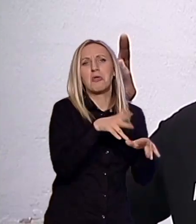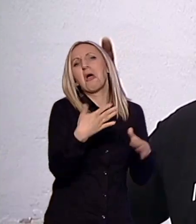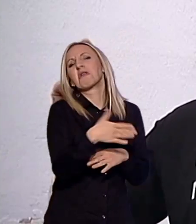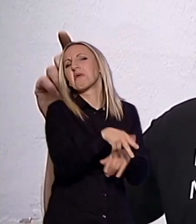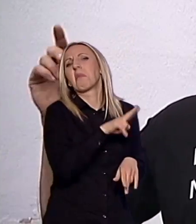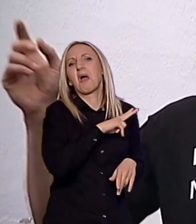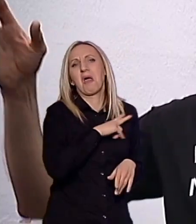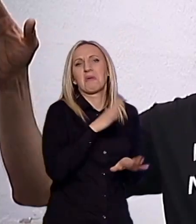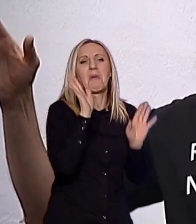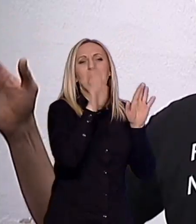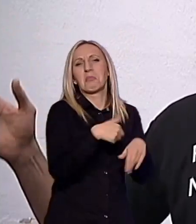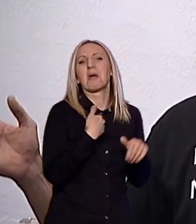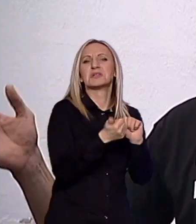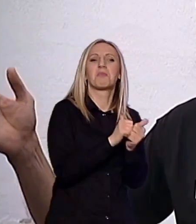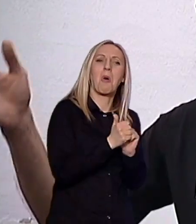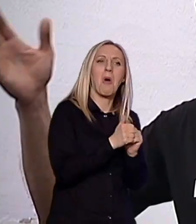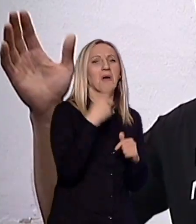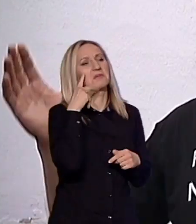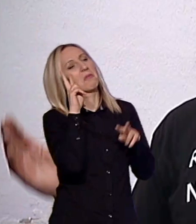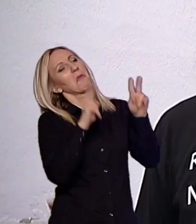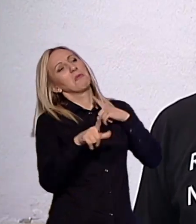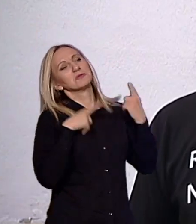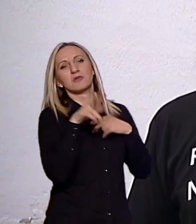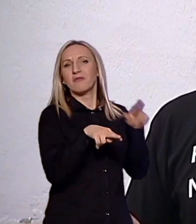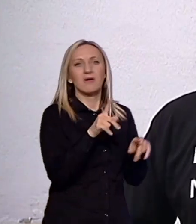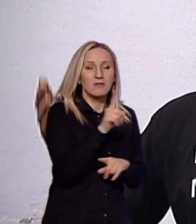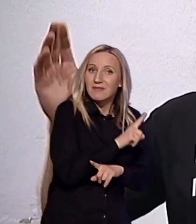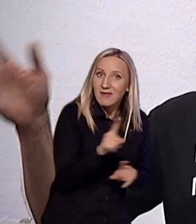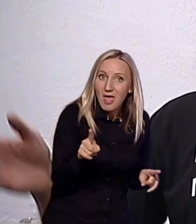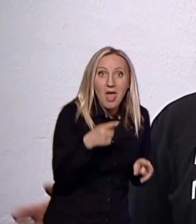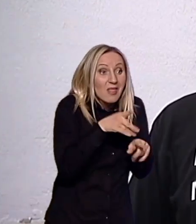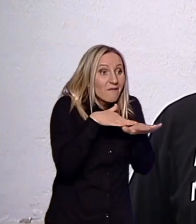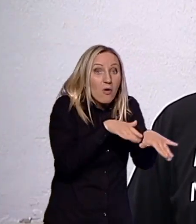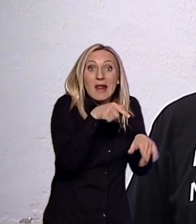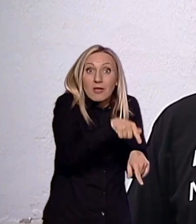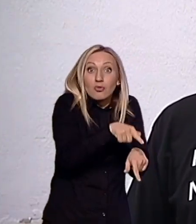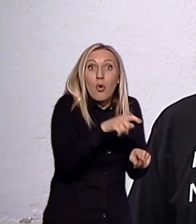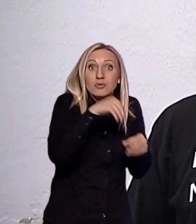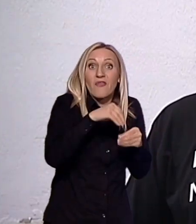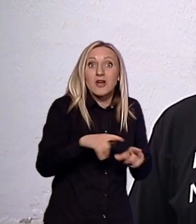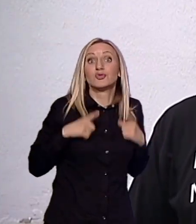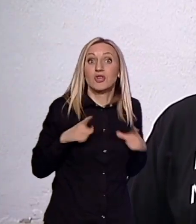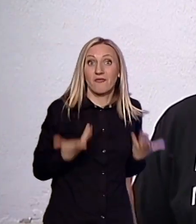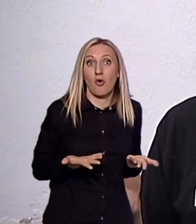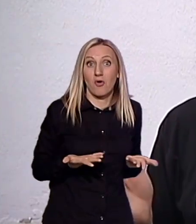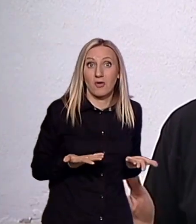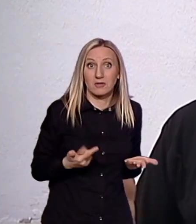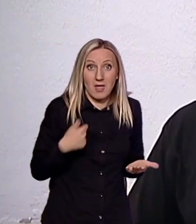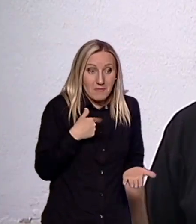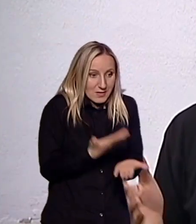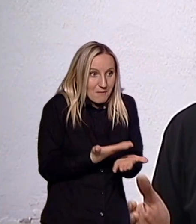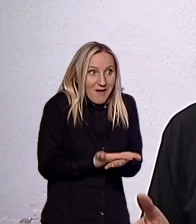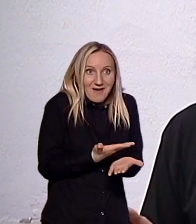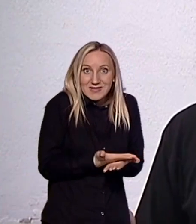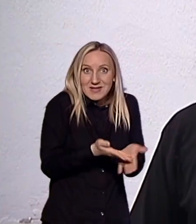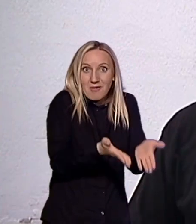ćemo ostvariti svoje sportske i estetske zanimanja. To je život. To je nešto na čemu se bazira život kraj